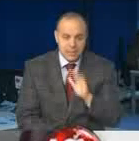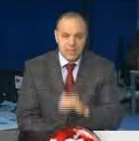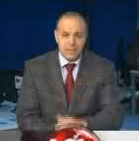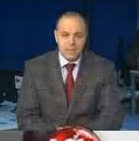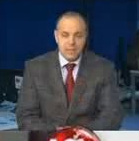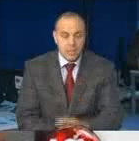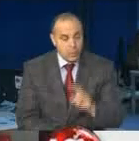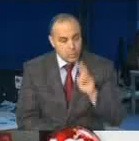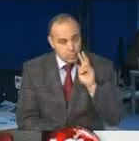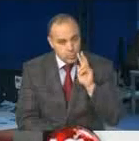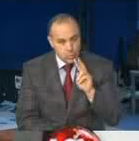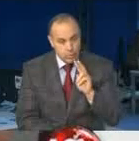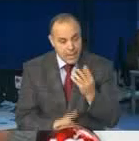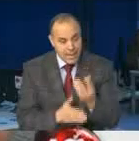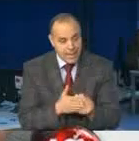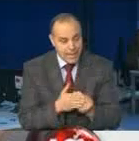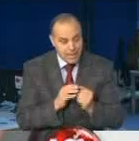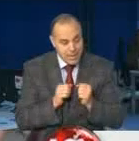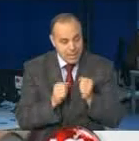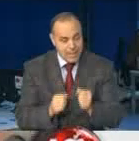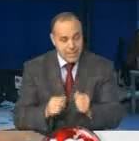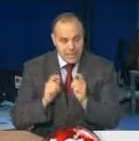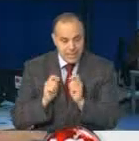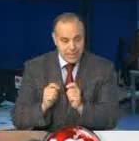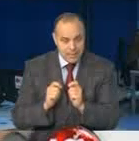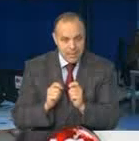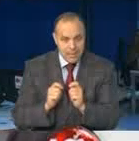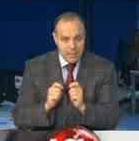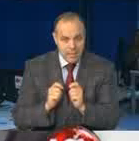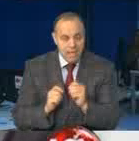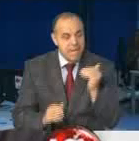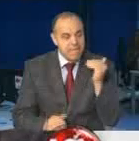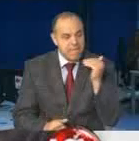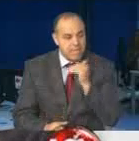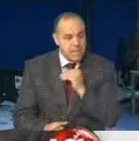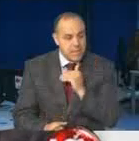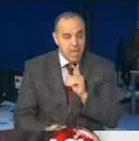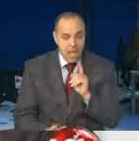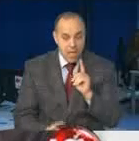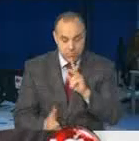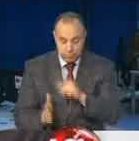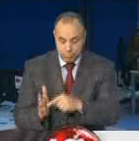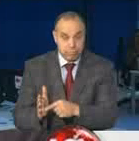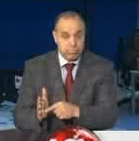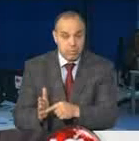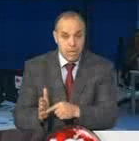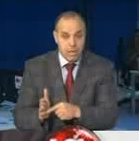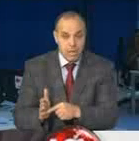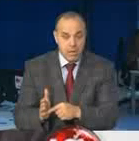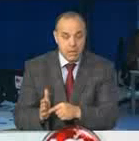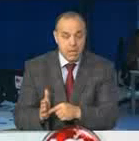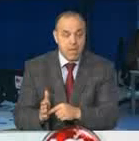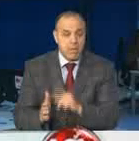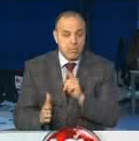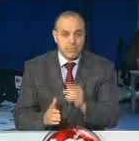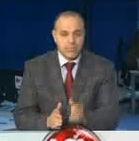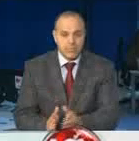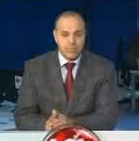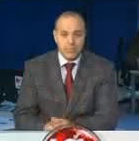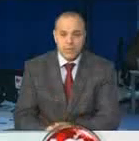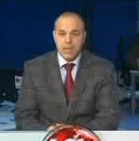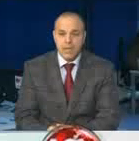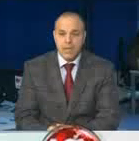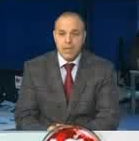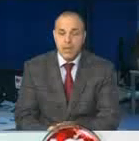ما زلنا نلاحظ غياب الإرادة السياسية في التعجيل بإصدار يعني هذه الأوامر.